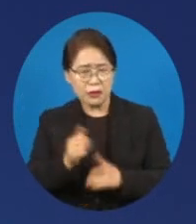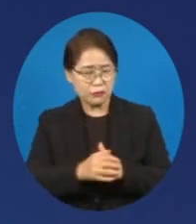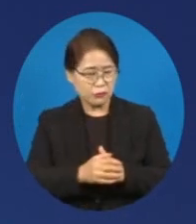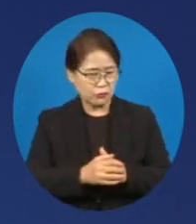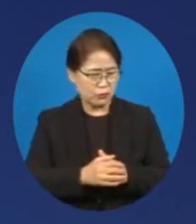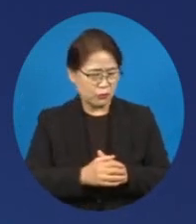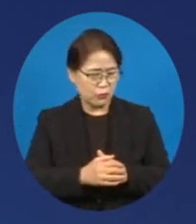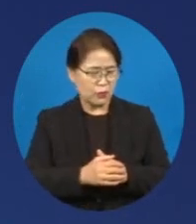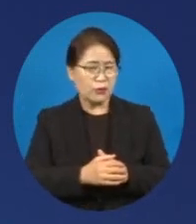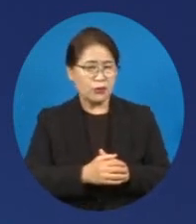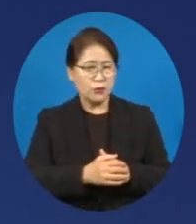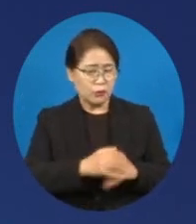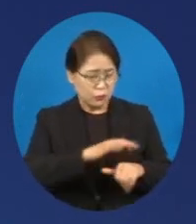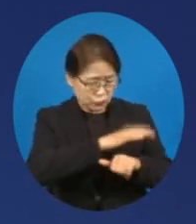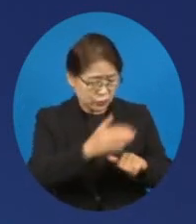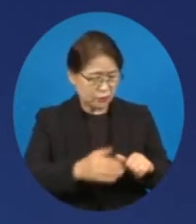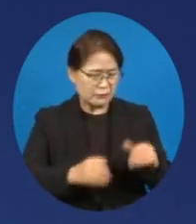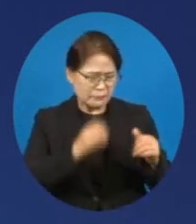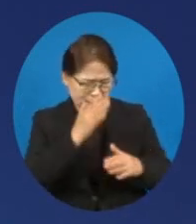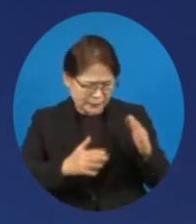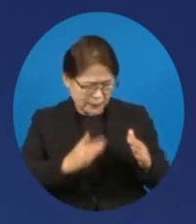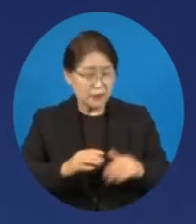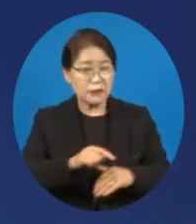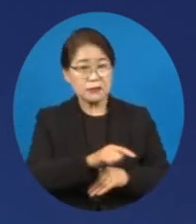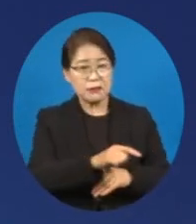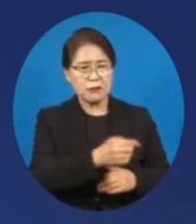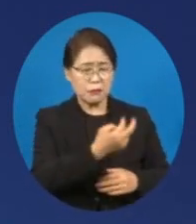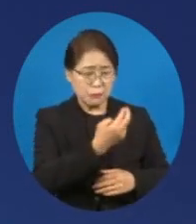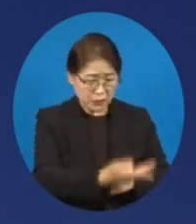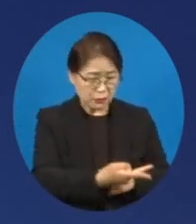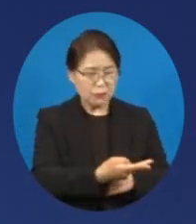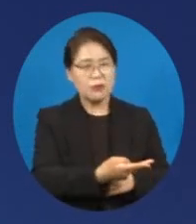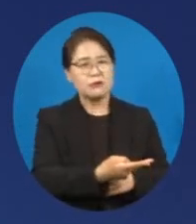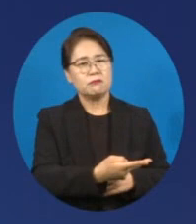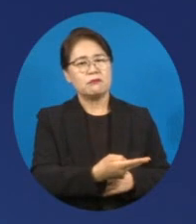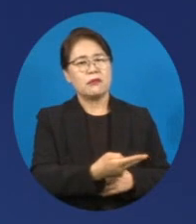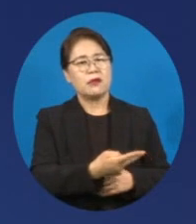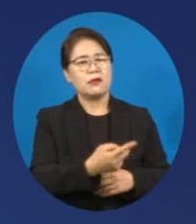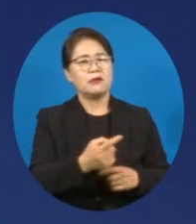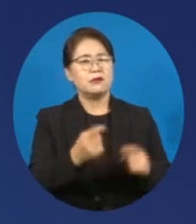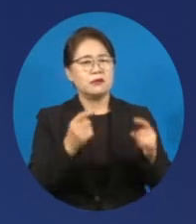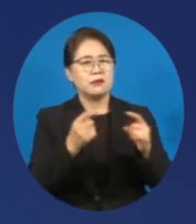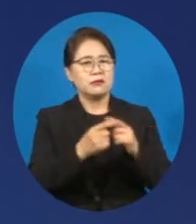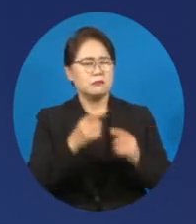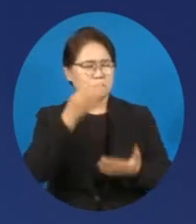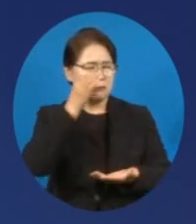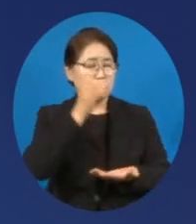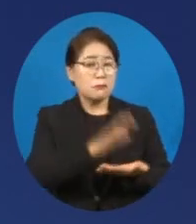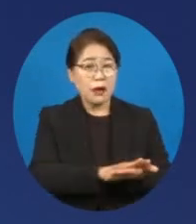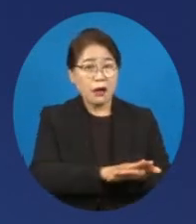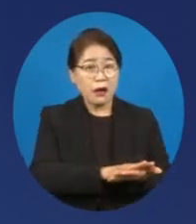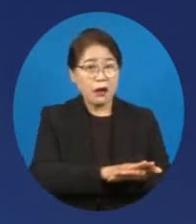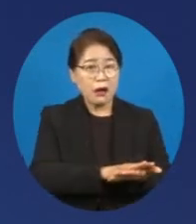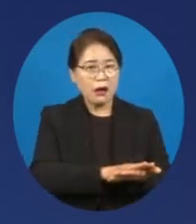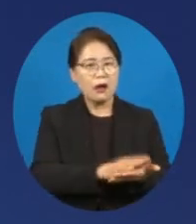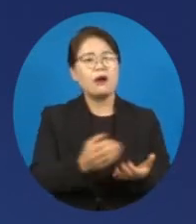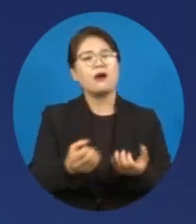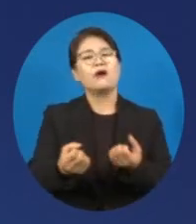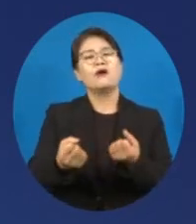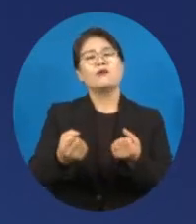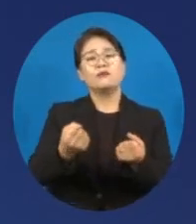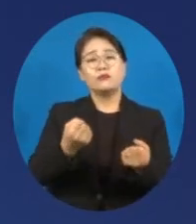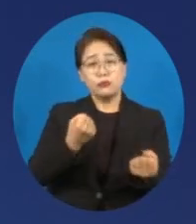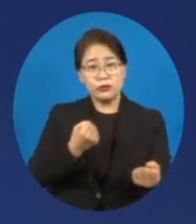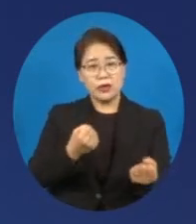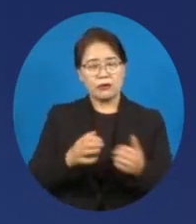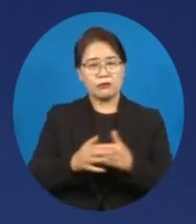달려가서 직접 들어가서 비어 있는 예수님의 빈 무덤을 보았습니다 그럼에도 불구하고 지금